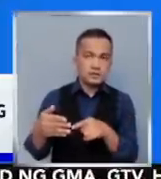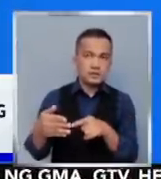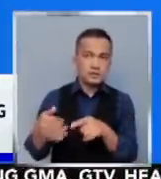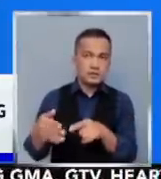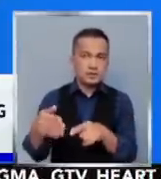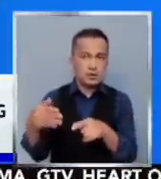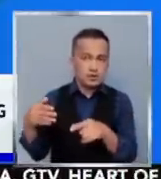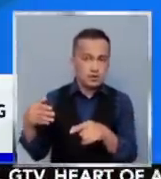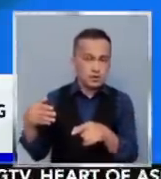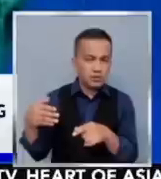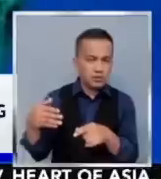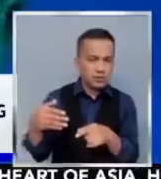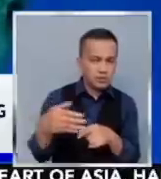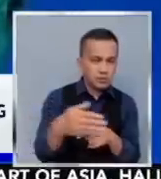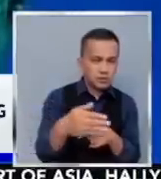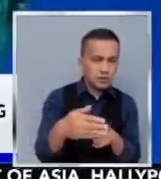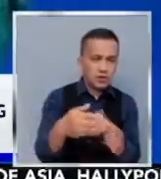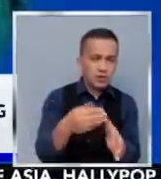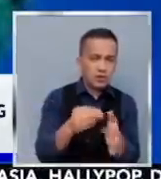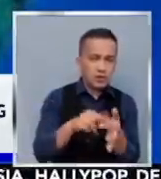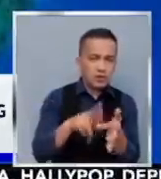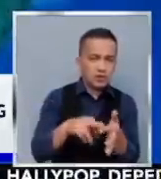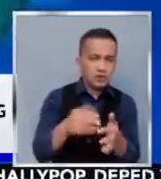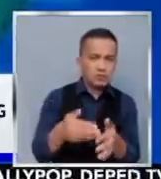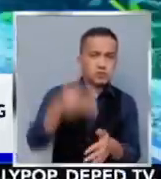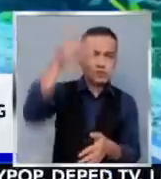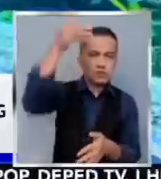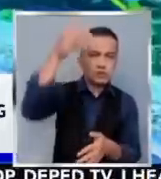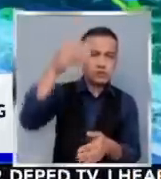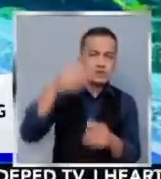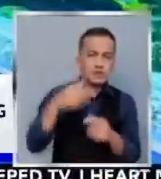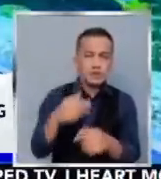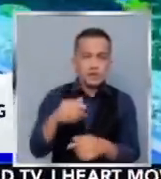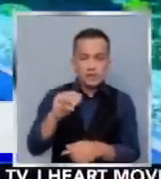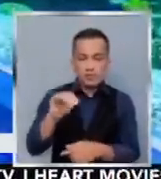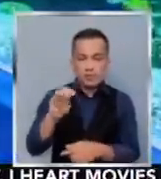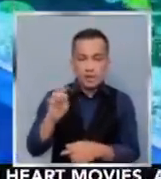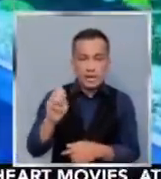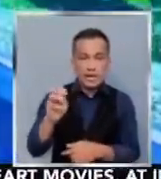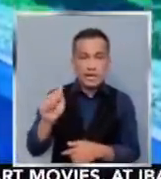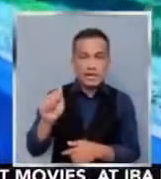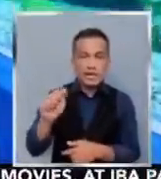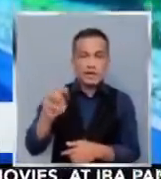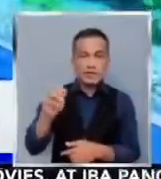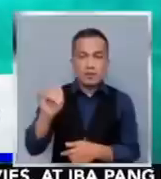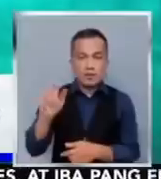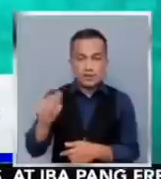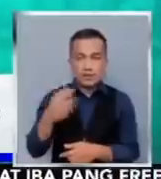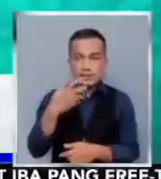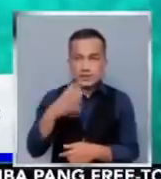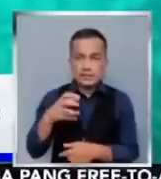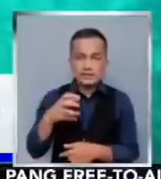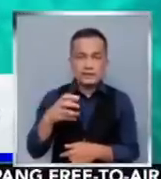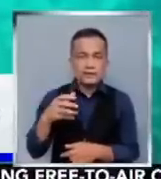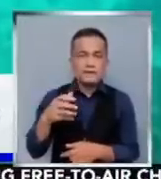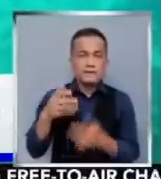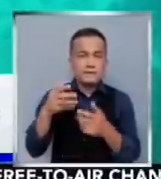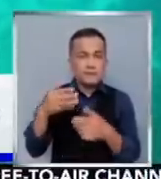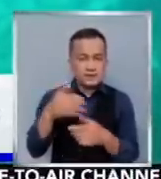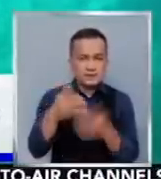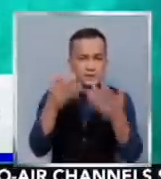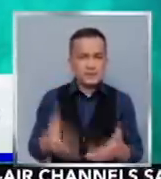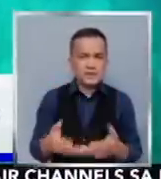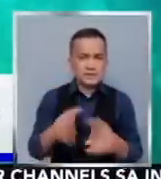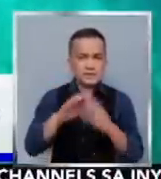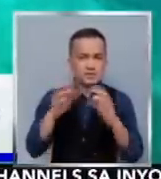or aakyat sila. Ang mola-mola o sunfish ang isa sa pinakamabigat na bonefish sa buong mundo. Maaari sila humabang ng hanggang 14